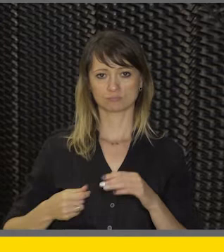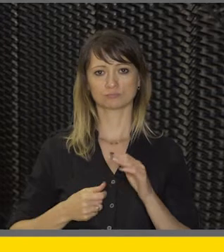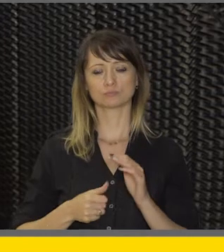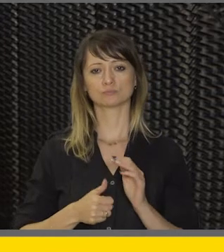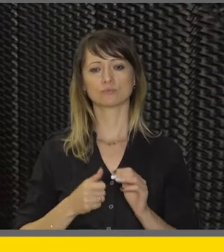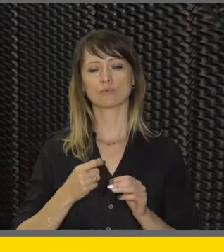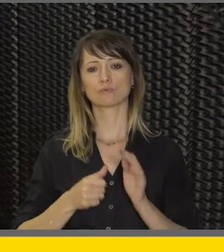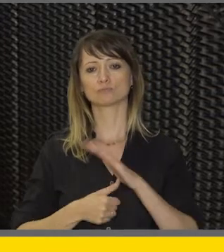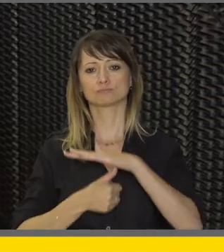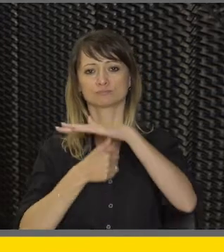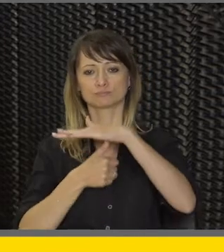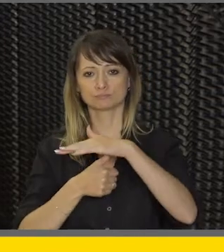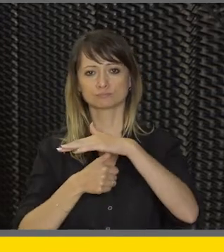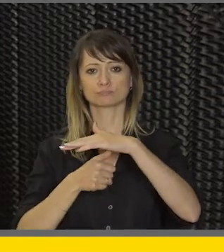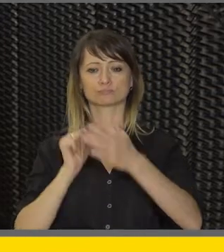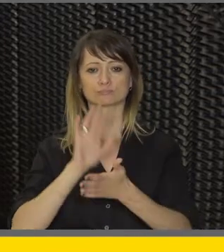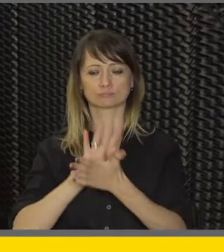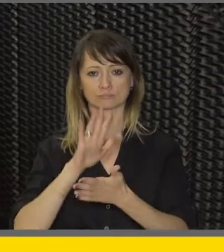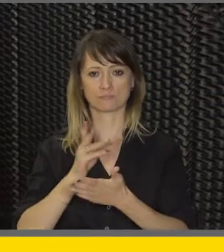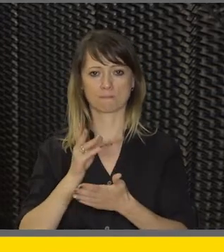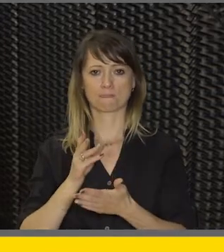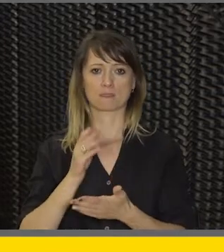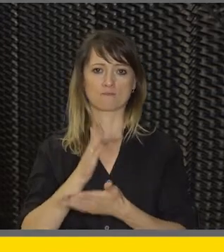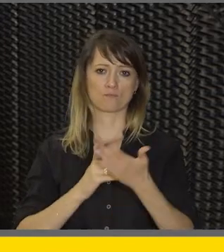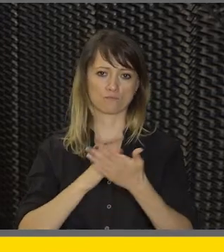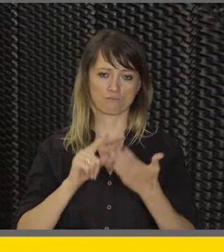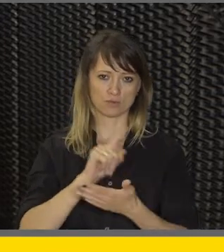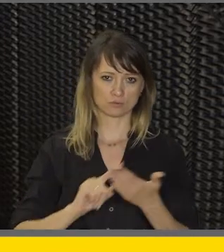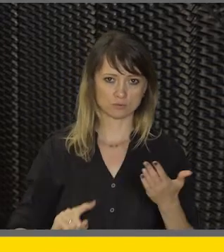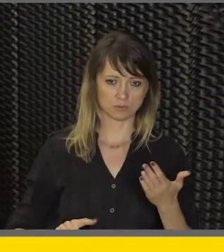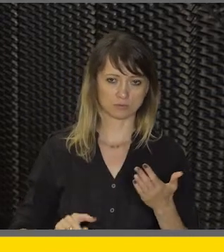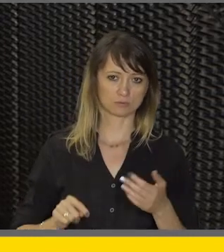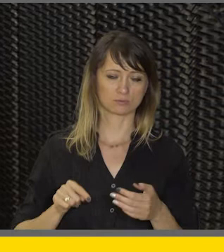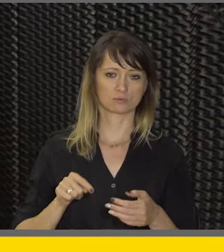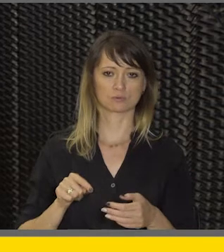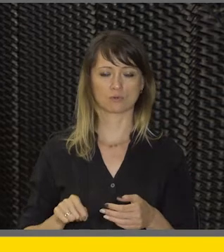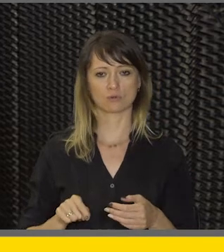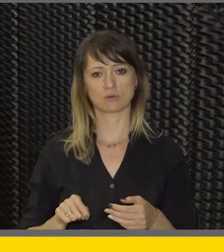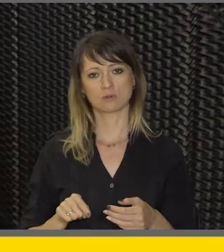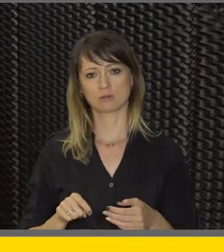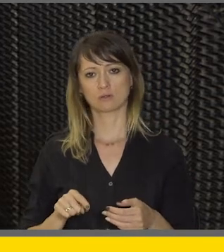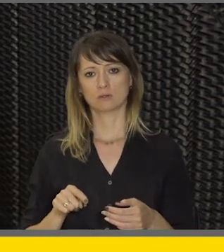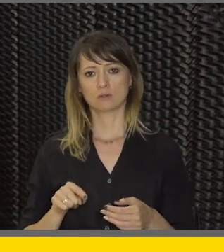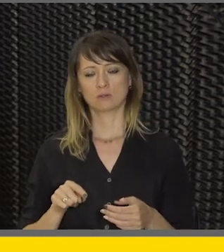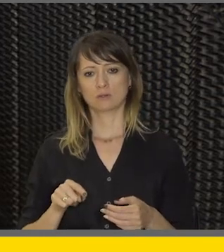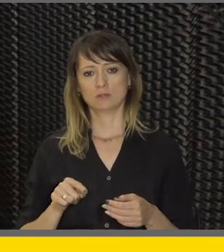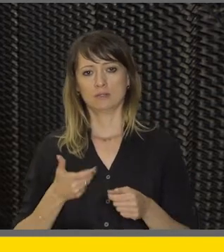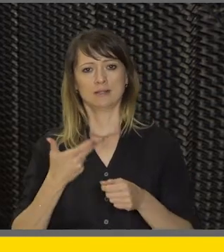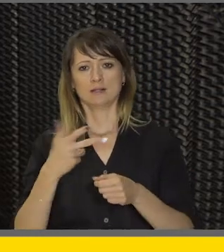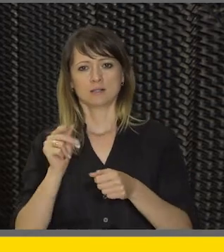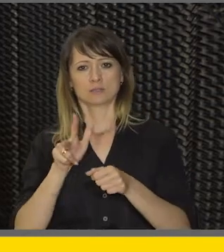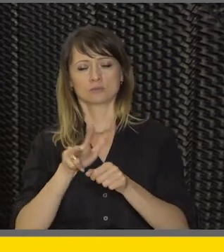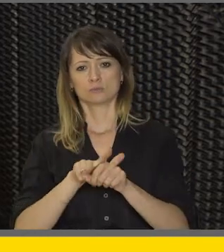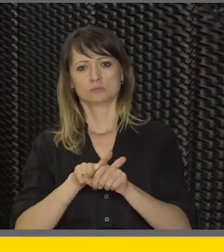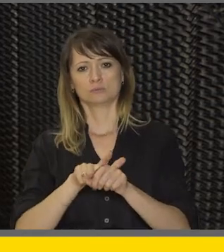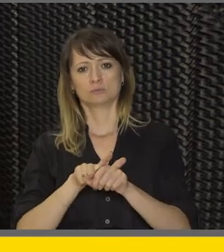śląskiego, tak? Ja się odwołam do tej prezentacji znowu dyrektora ASCEP-u, który wymieniał właśnie Państwu, tam niektórzy byli zafrapowani